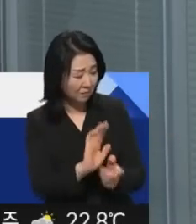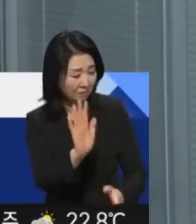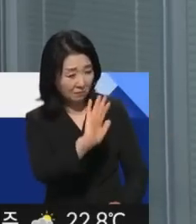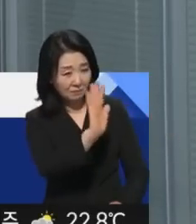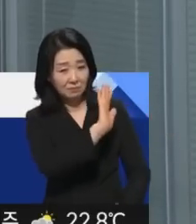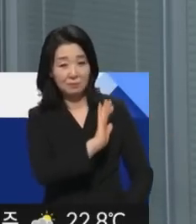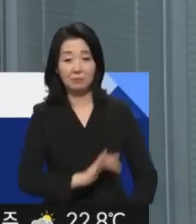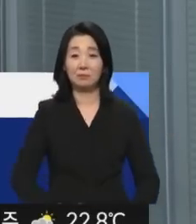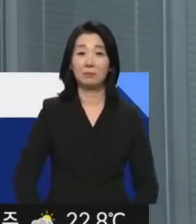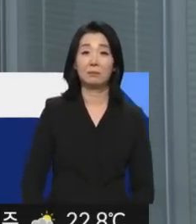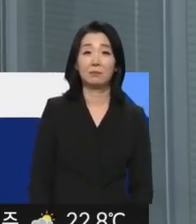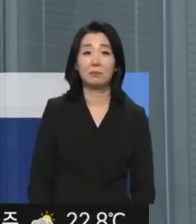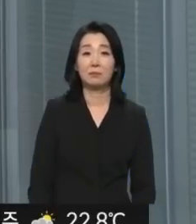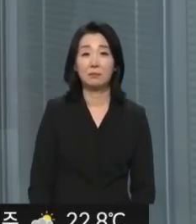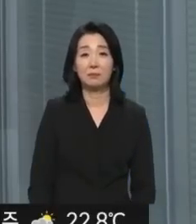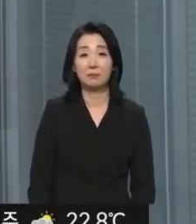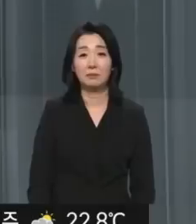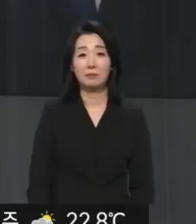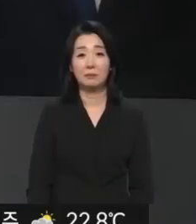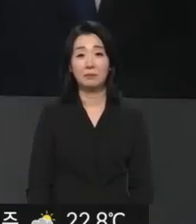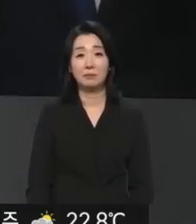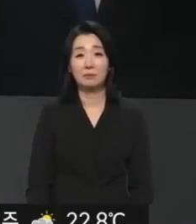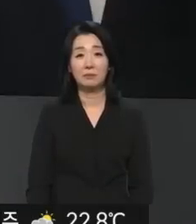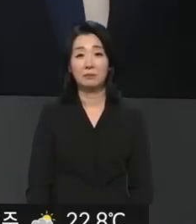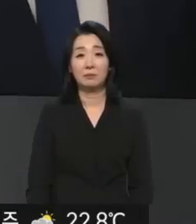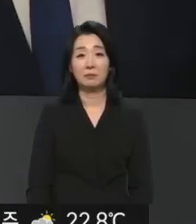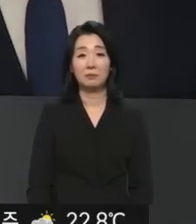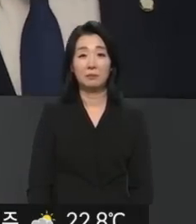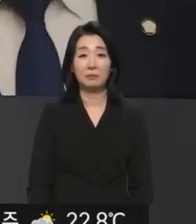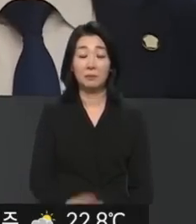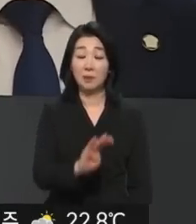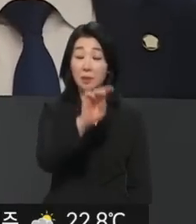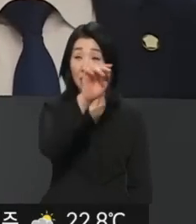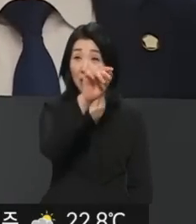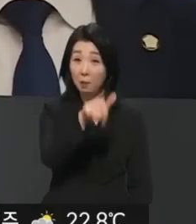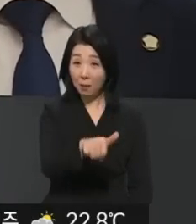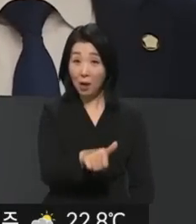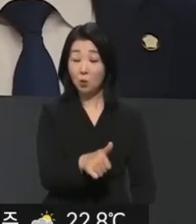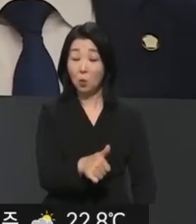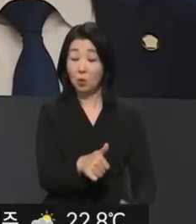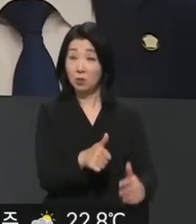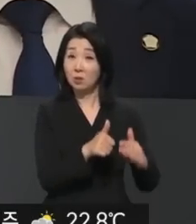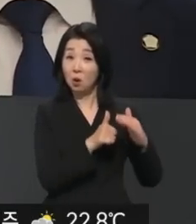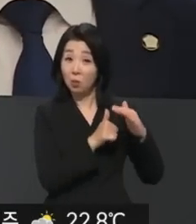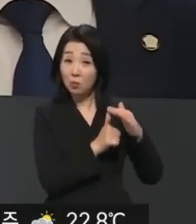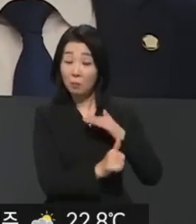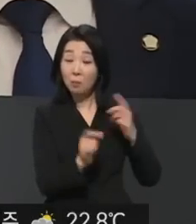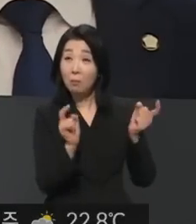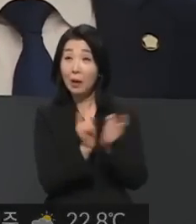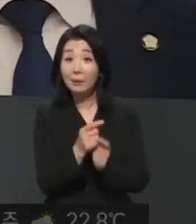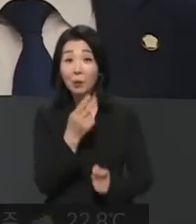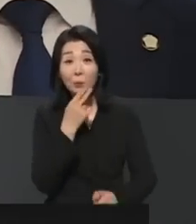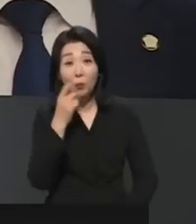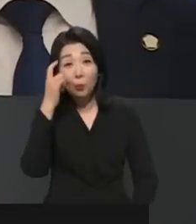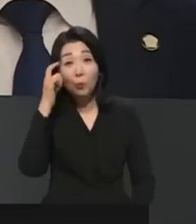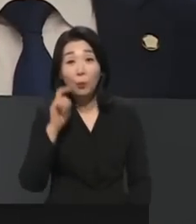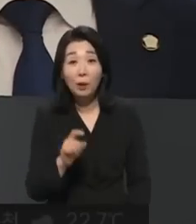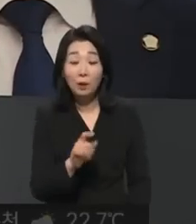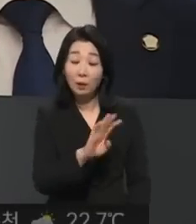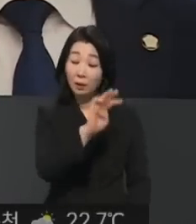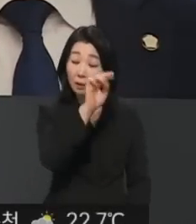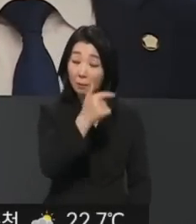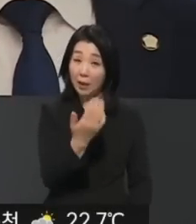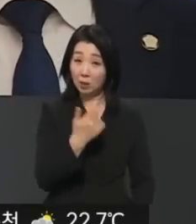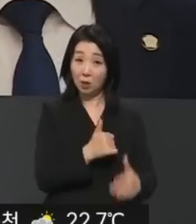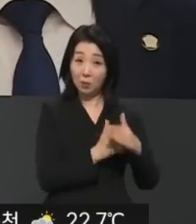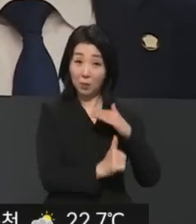때는 아니라고 생각합니다. 그렇다면 박홍근 전 원내대표는 왜 안 만났는지가 궁금한데요. 박 전